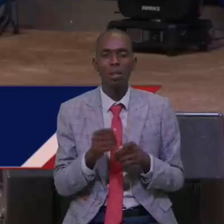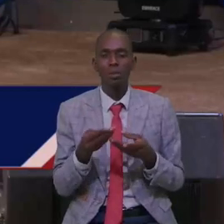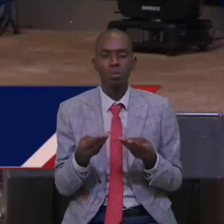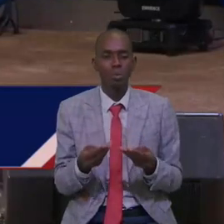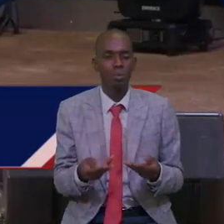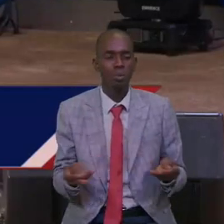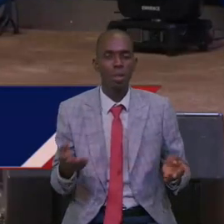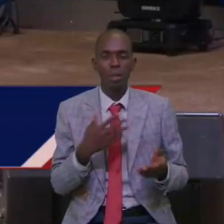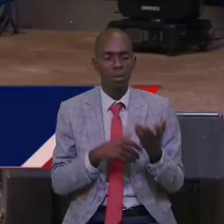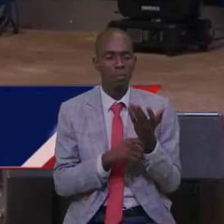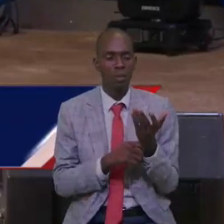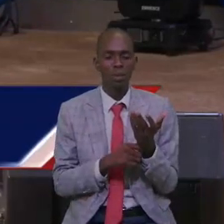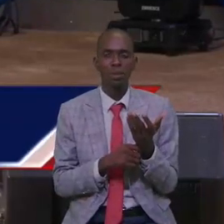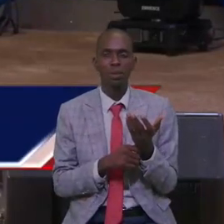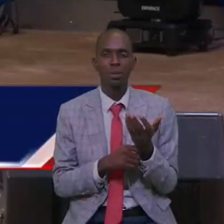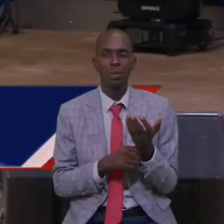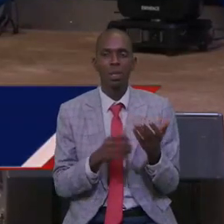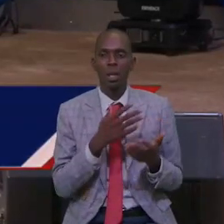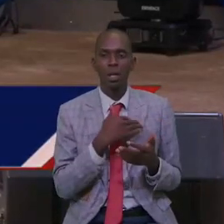l'ordure. Le verset